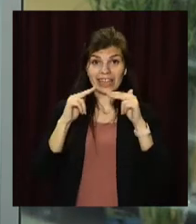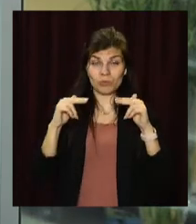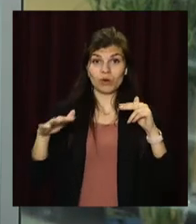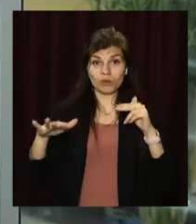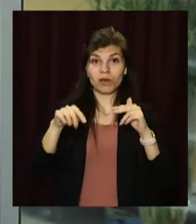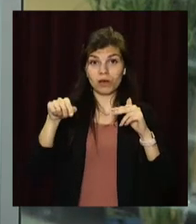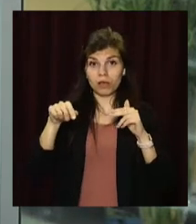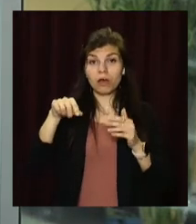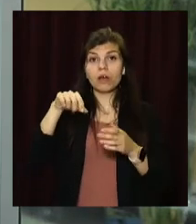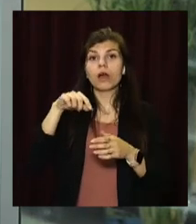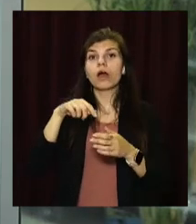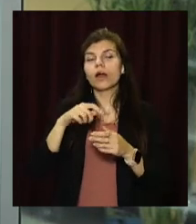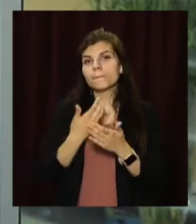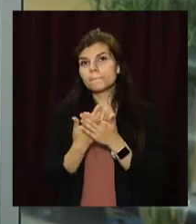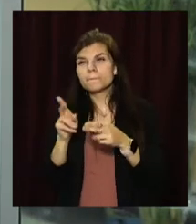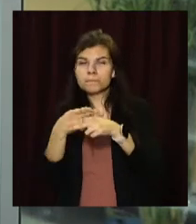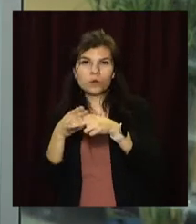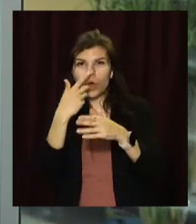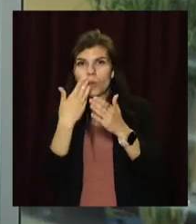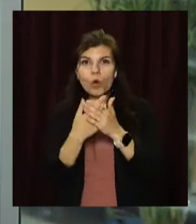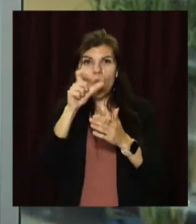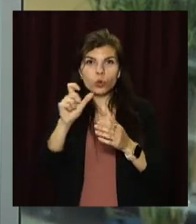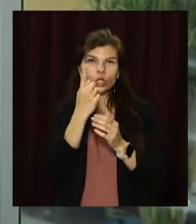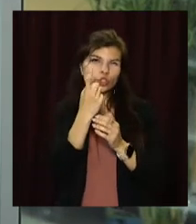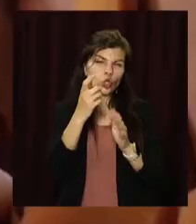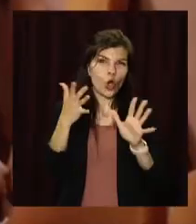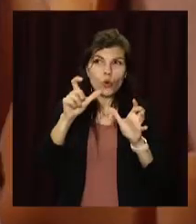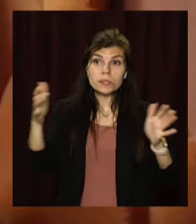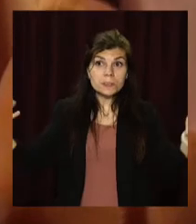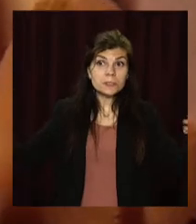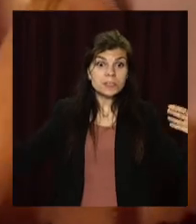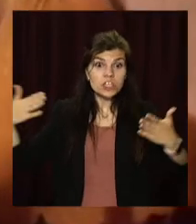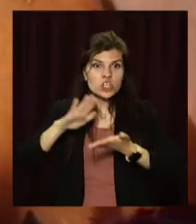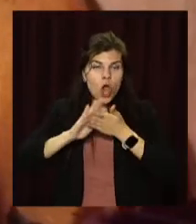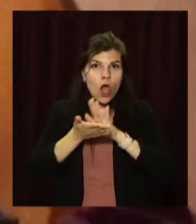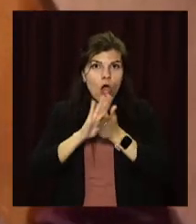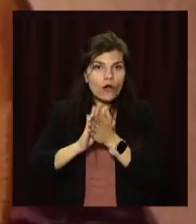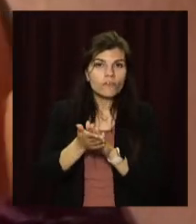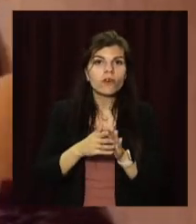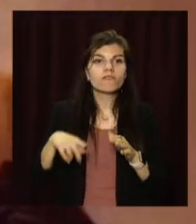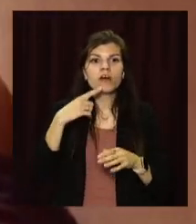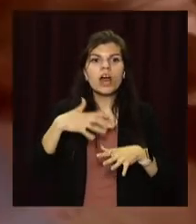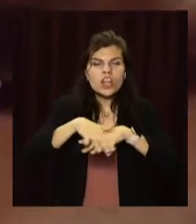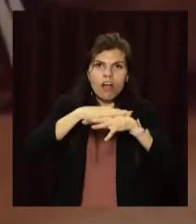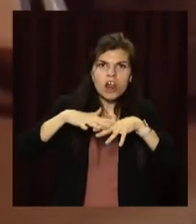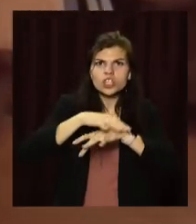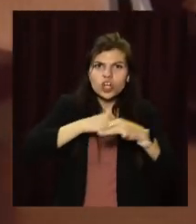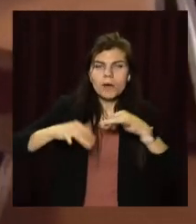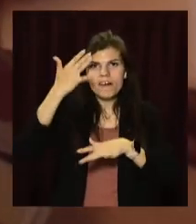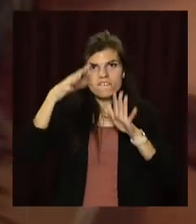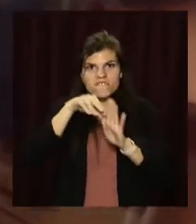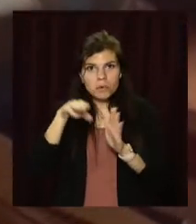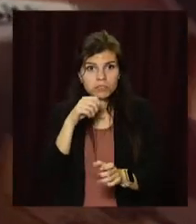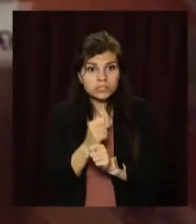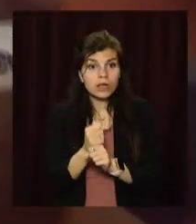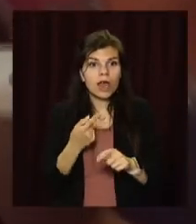до участі в антидержавних заходах майже сотню людей. Вони намагалися заснувати фейкові народні ради та провести вибори.